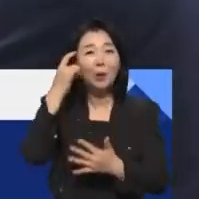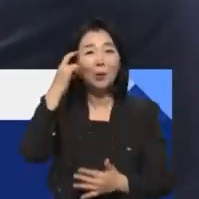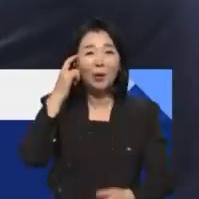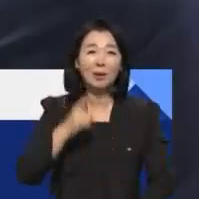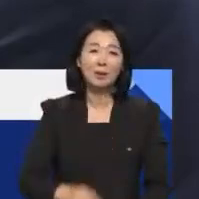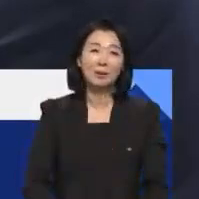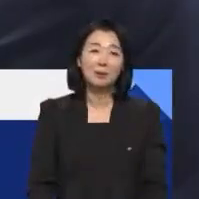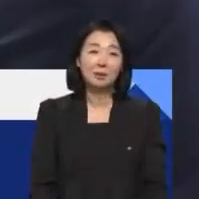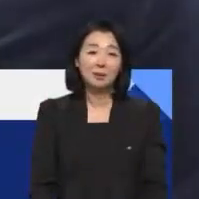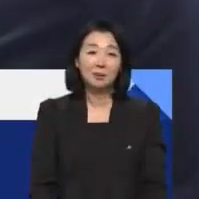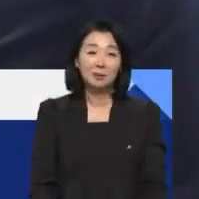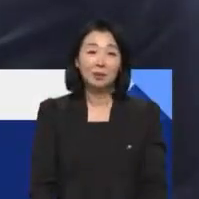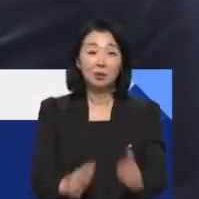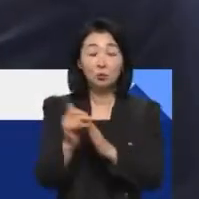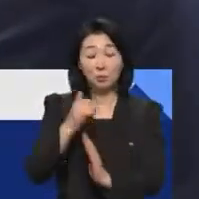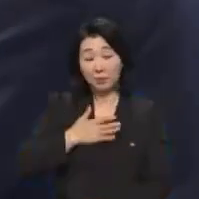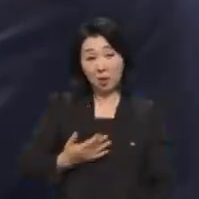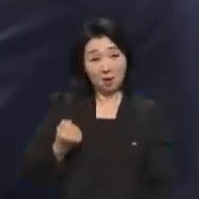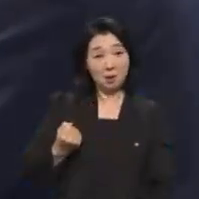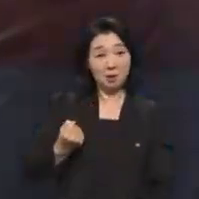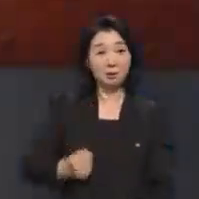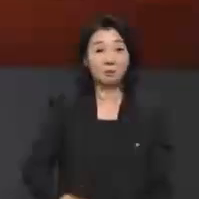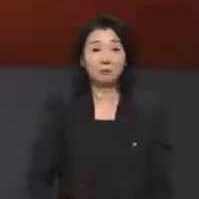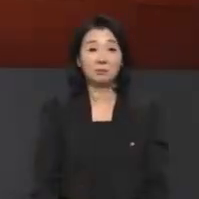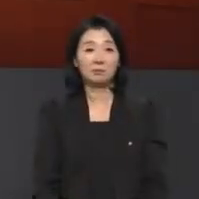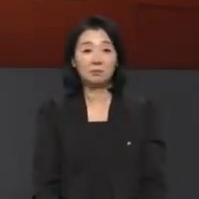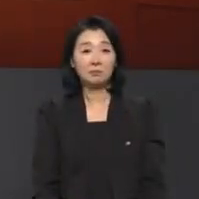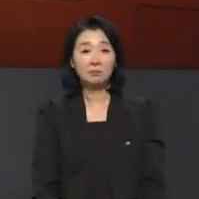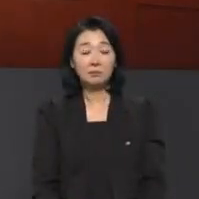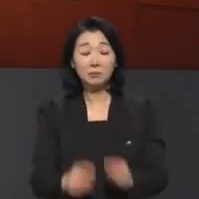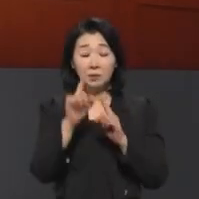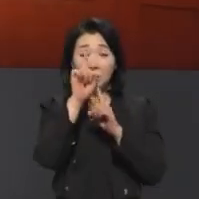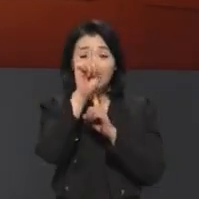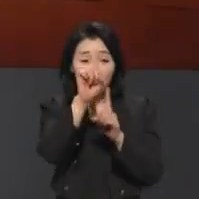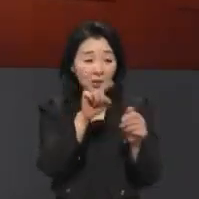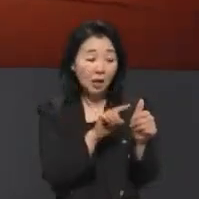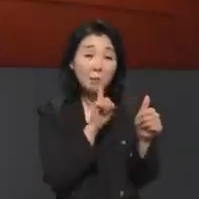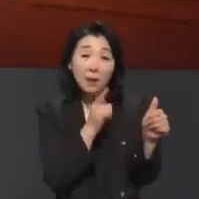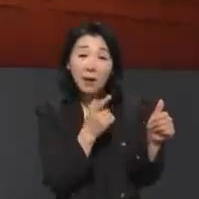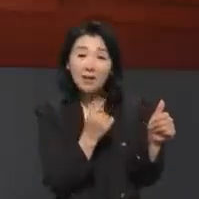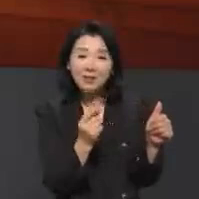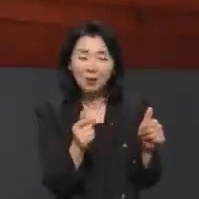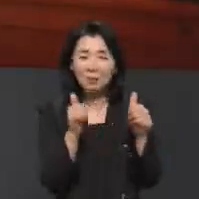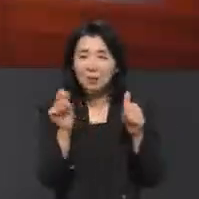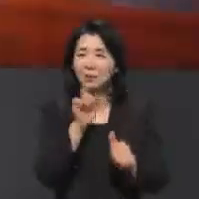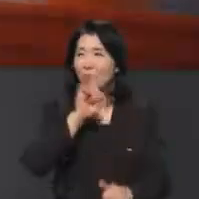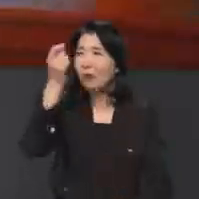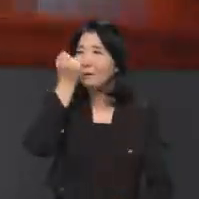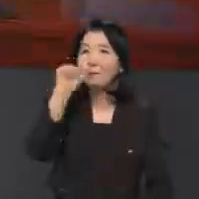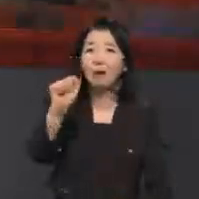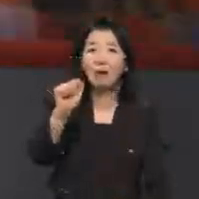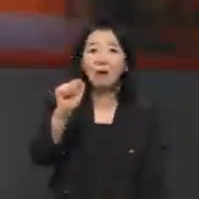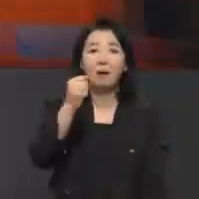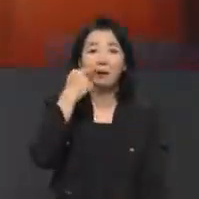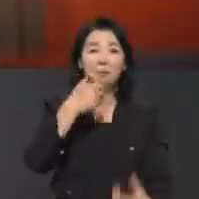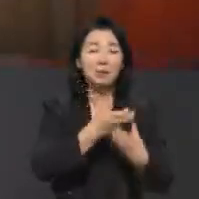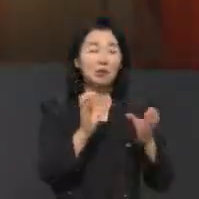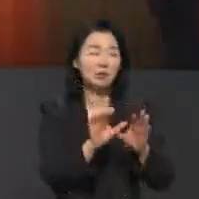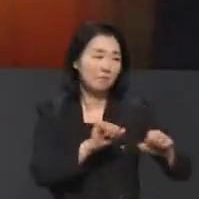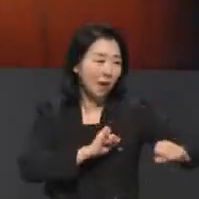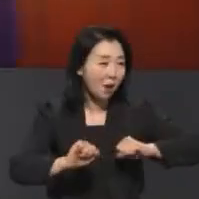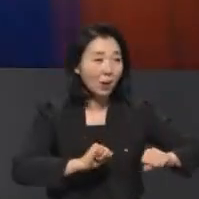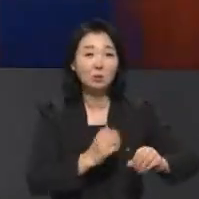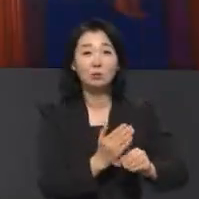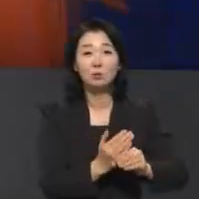거 주인은 제가 주인이에요. 네, 이 대표 말처럼 기소를 예상했던 민주당은 빠르게 움직이고